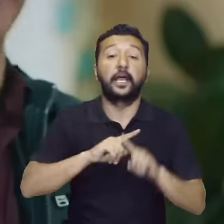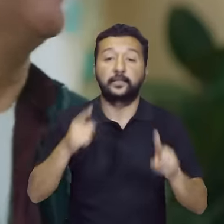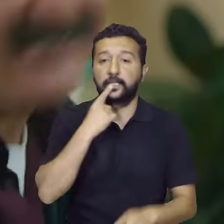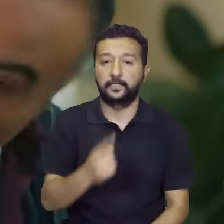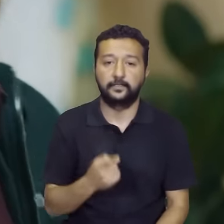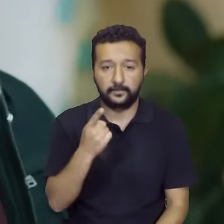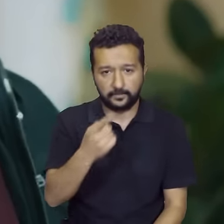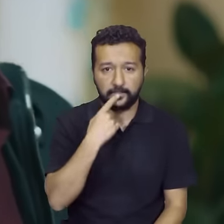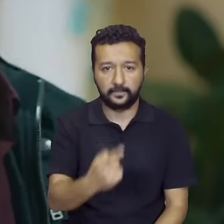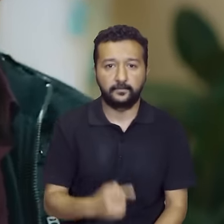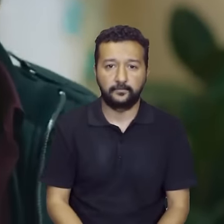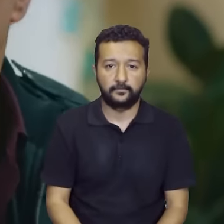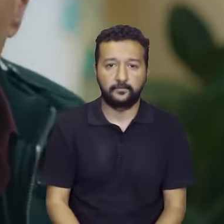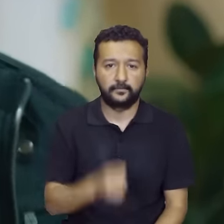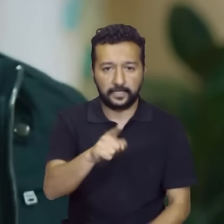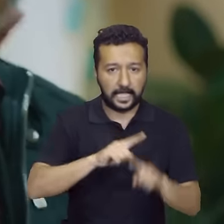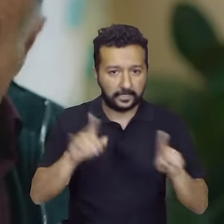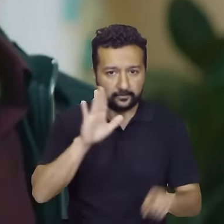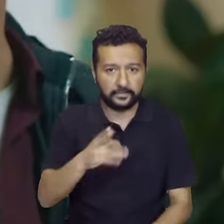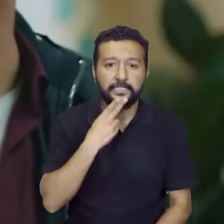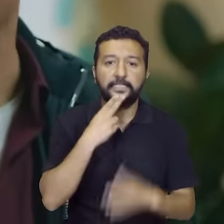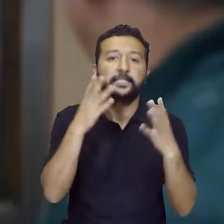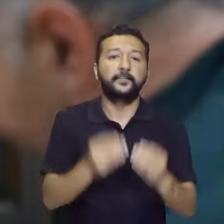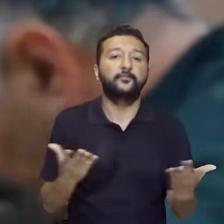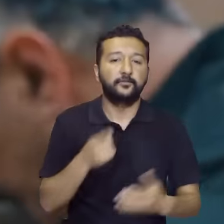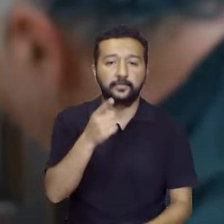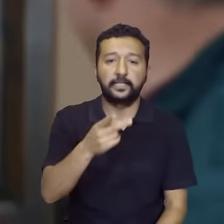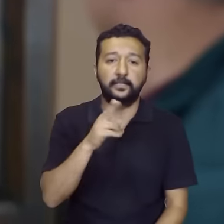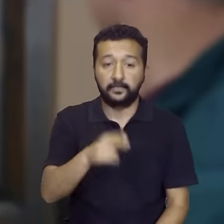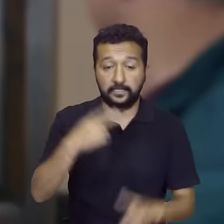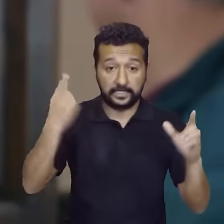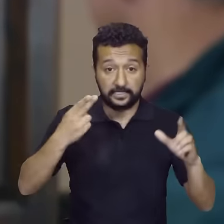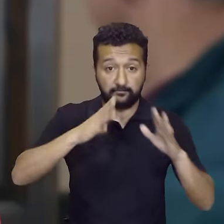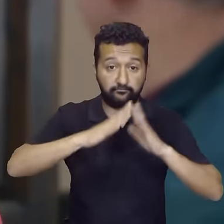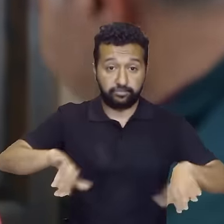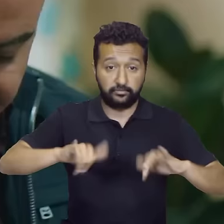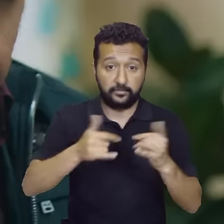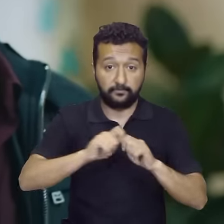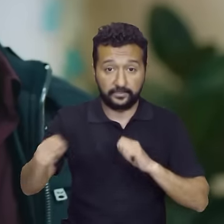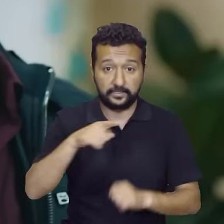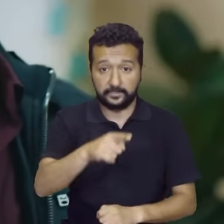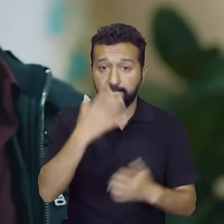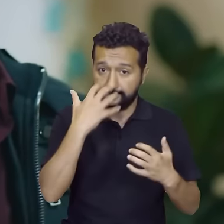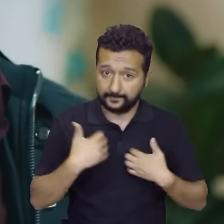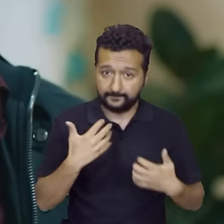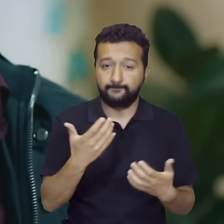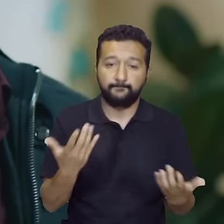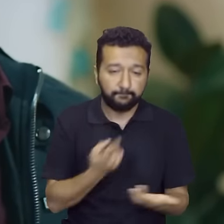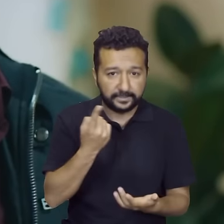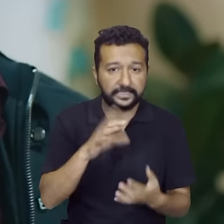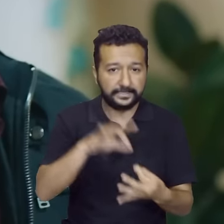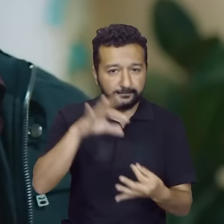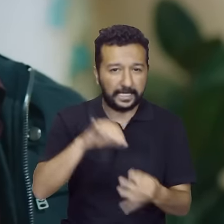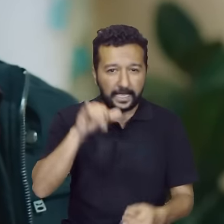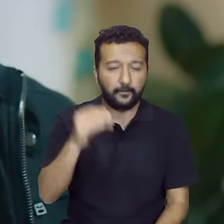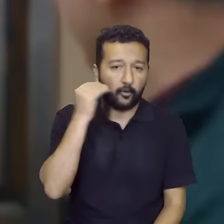Hayır. Vermiyor mu? Ya hayır. Kız ne olacak be? Ablam tablomu parçaladı. İnsan bir teselli ikramiyesi